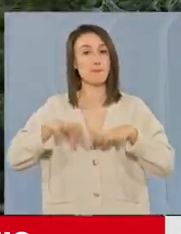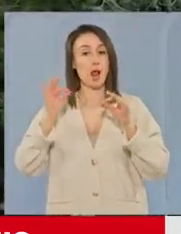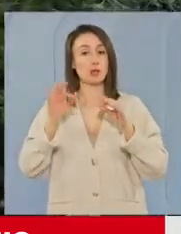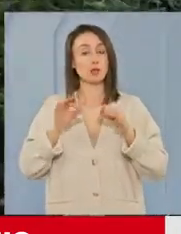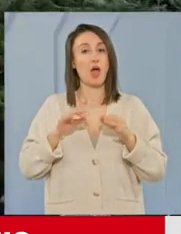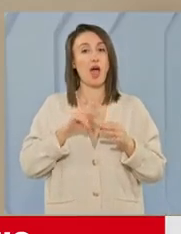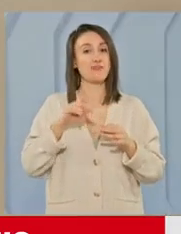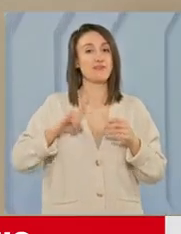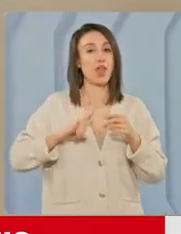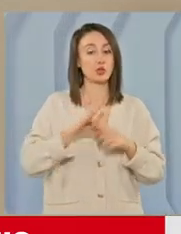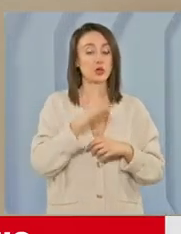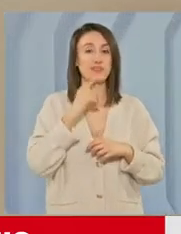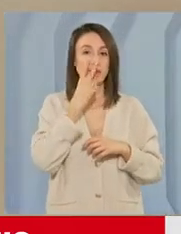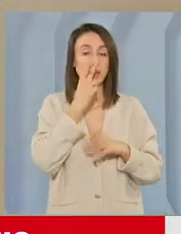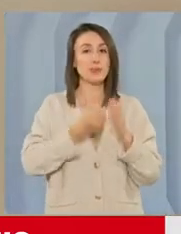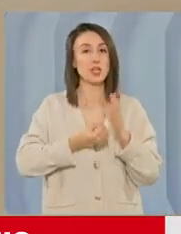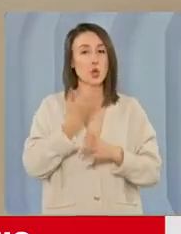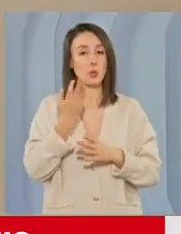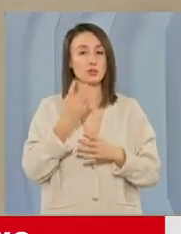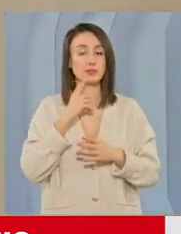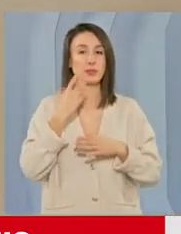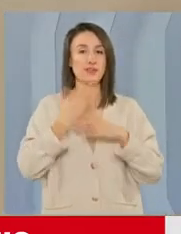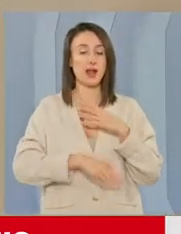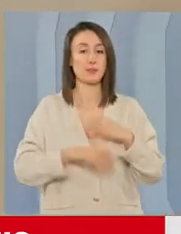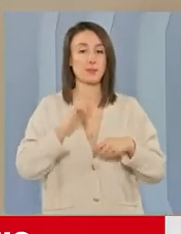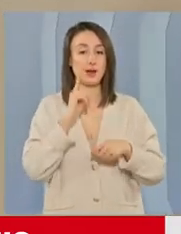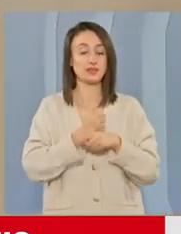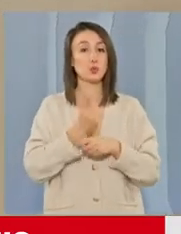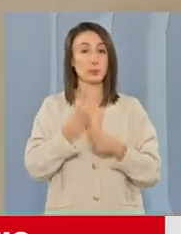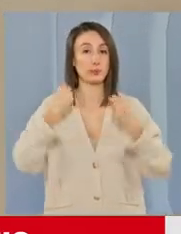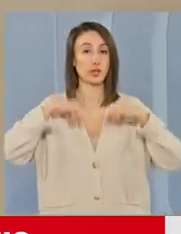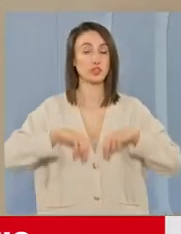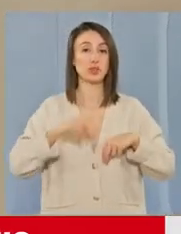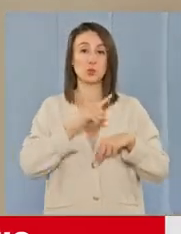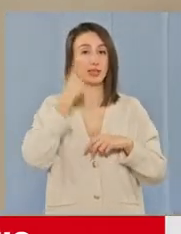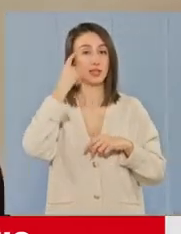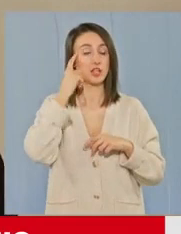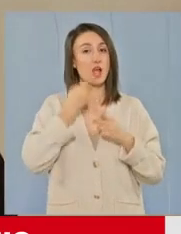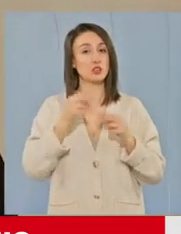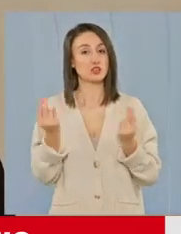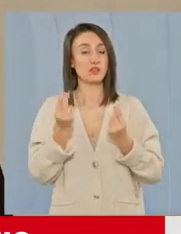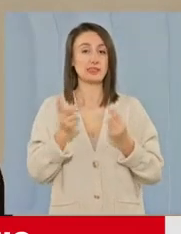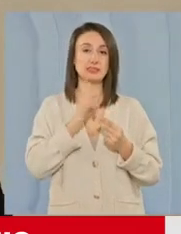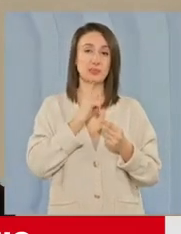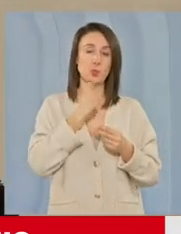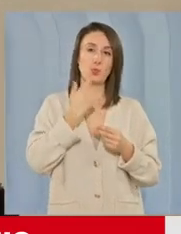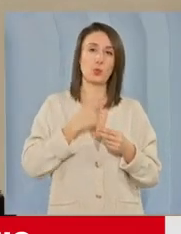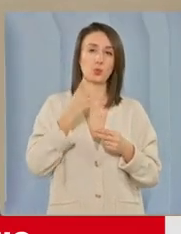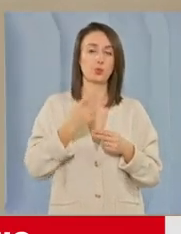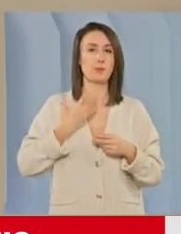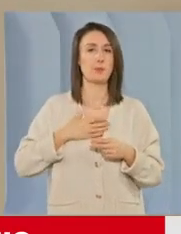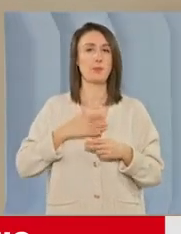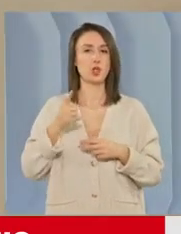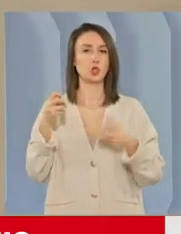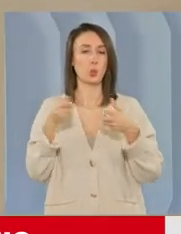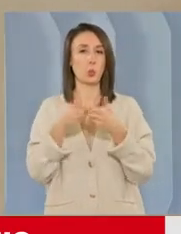pe aviatorilor. Vedem din nou spre final de mandat un președinte care nu se gândește la altceva decât la propriul său confort, decât la